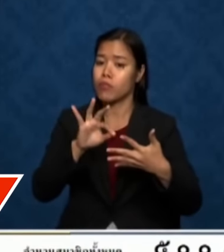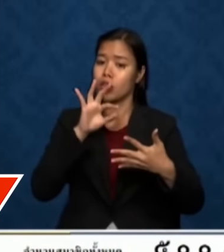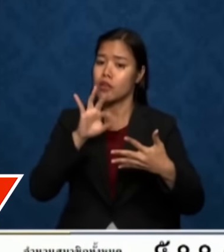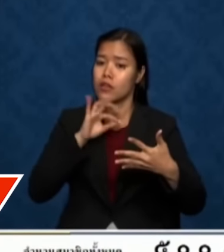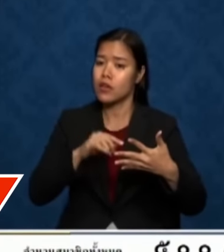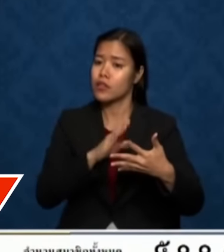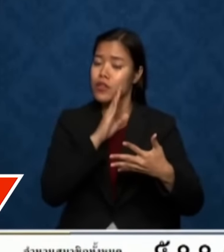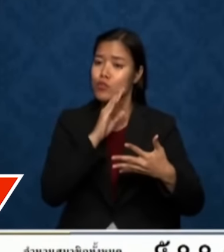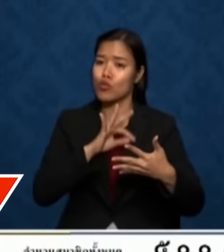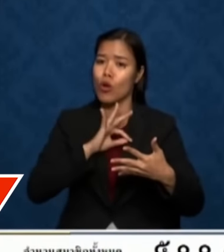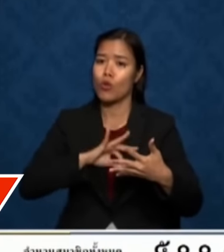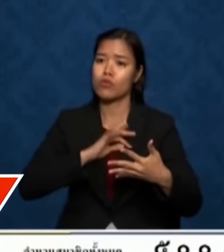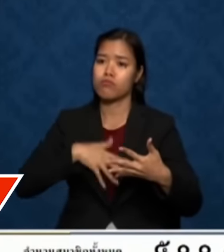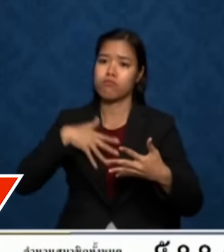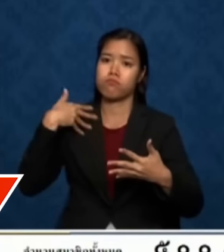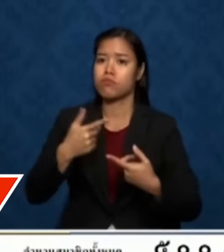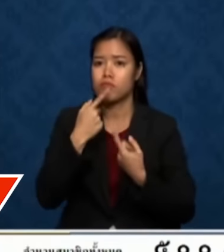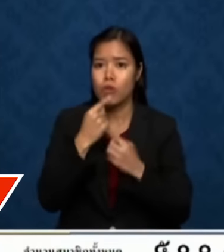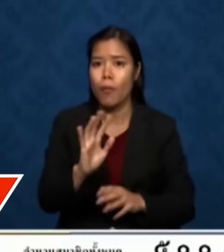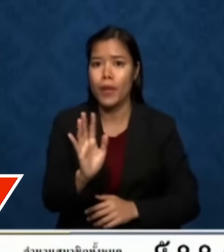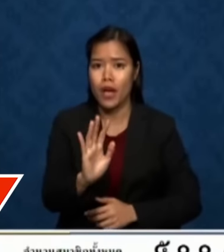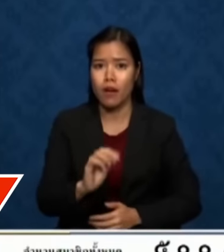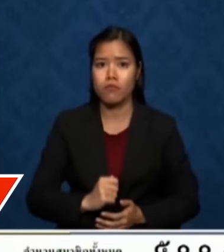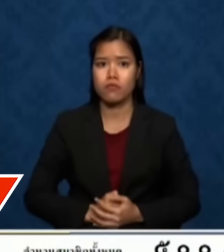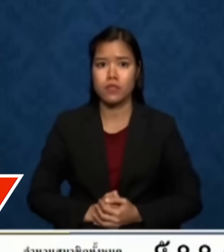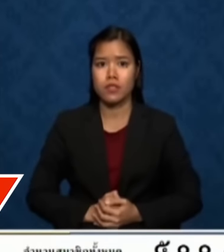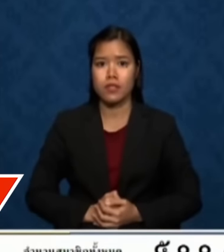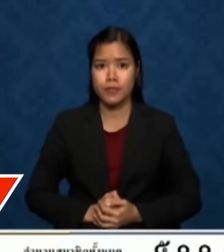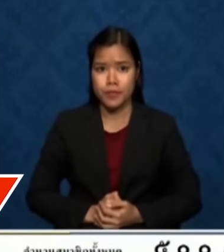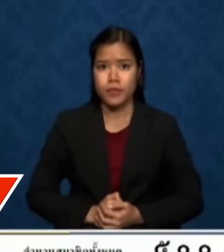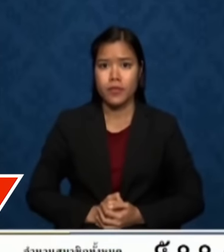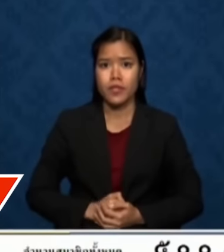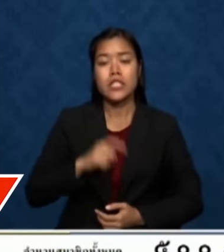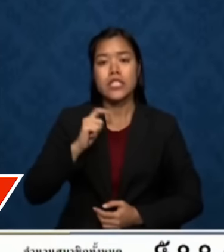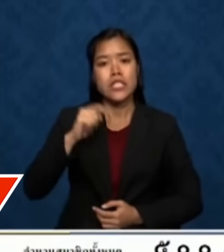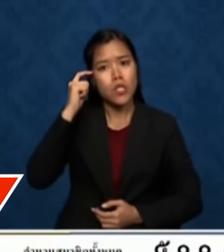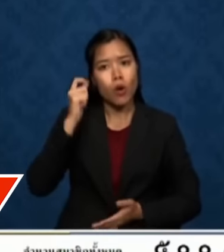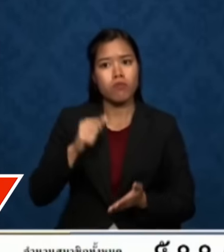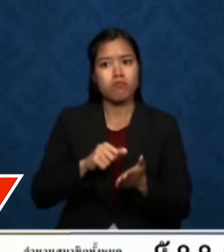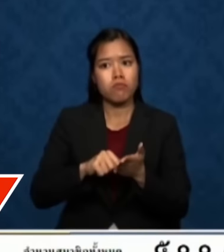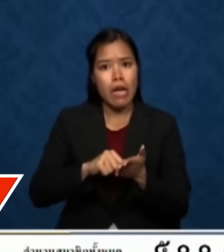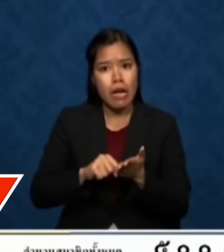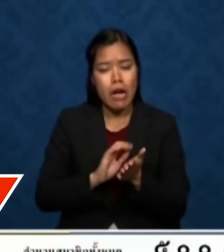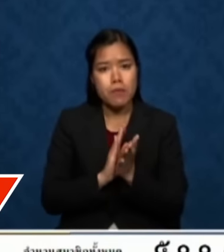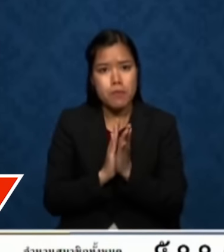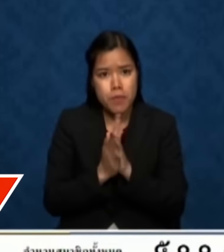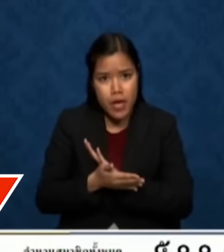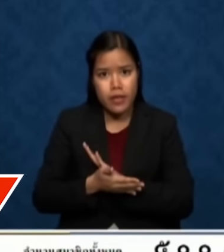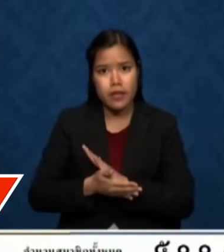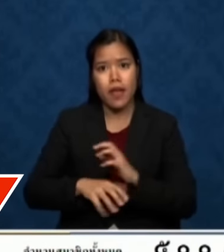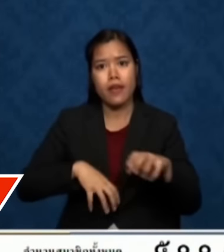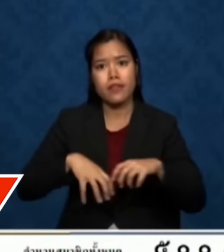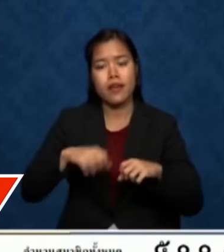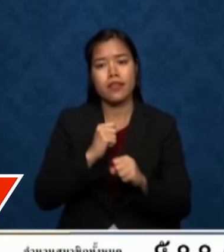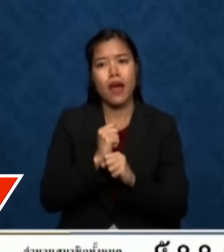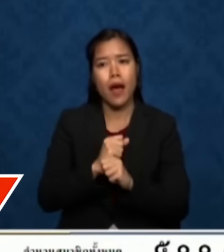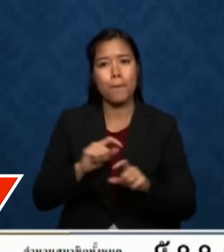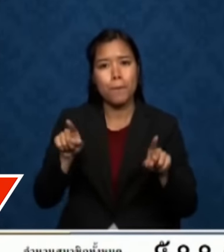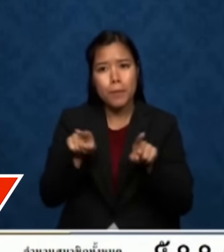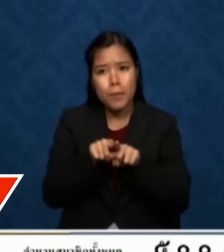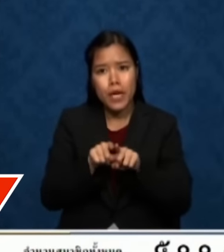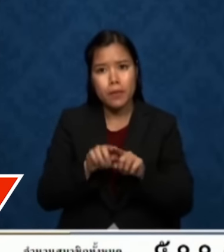ถามที่ท่านไม่พอใจท่านต้องสร้างบรรยากาศประชาธิปไตยให้ได้ค่ะให้สิทธิและเสรีภาพเปิดกว้างการทำงาน